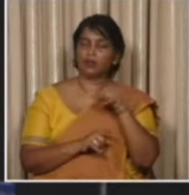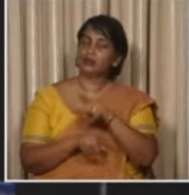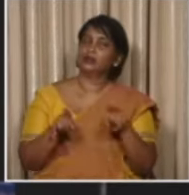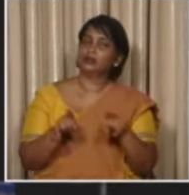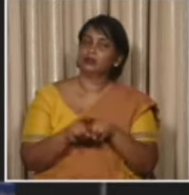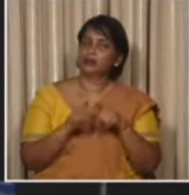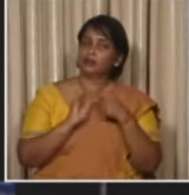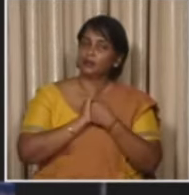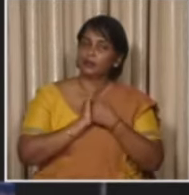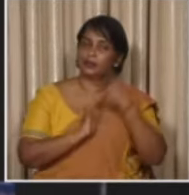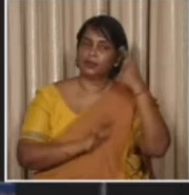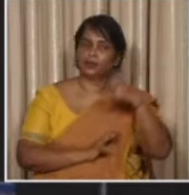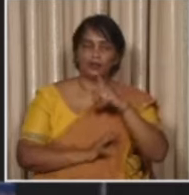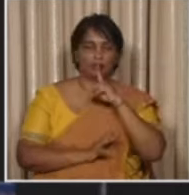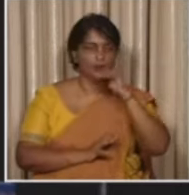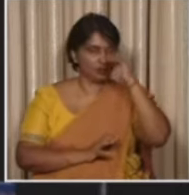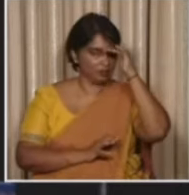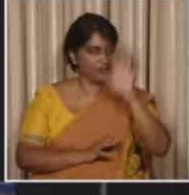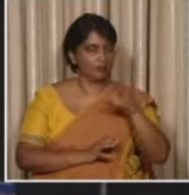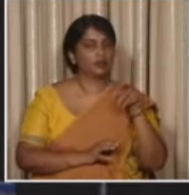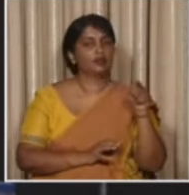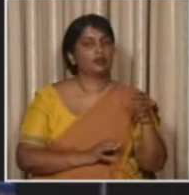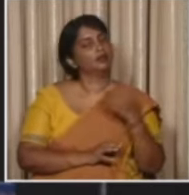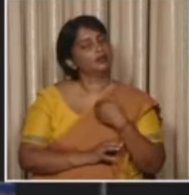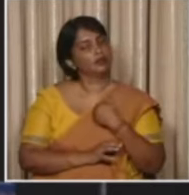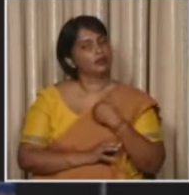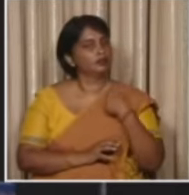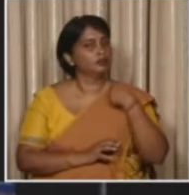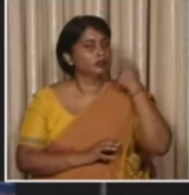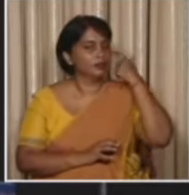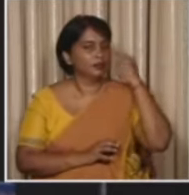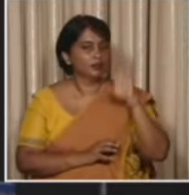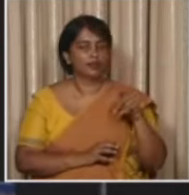ഗറു നിയോജ്യ കഥാനകത്തുമണി അപ്പിട്ട് മതകായി